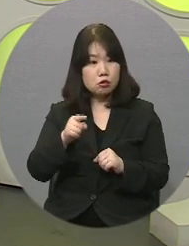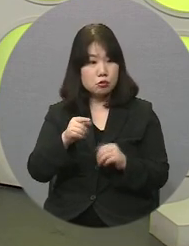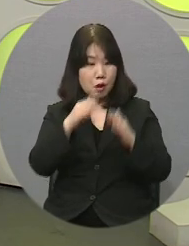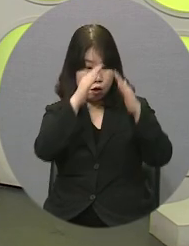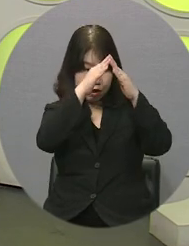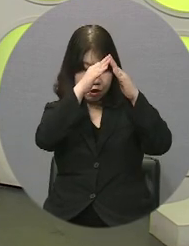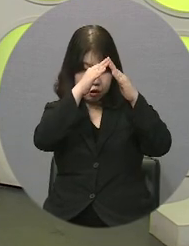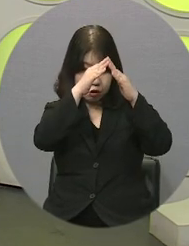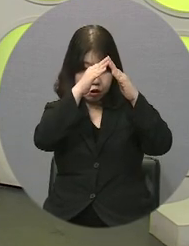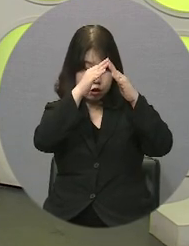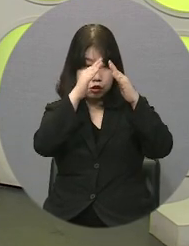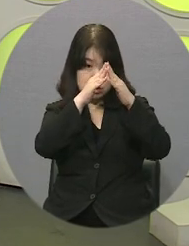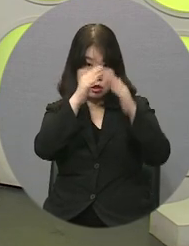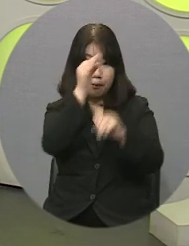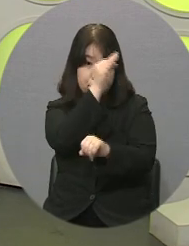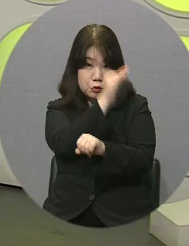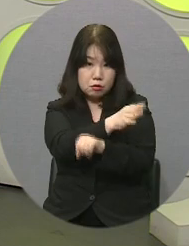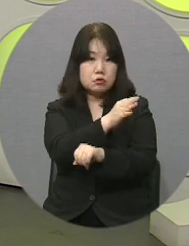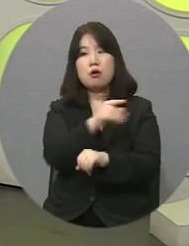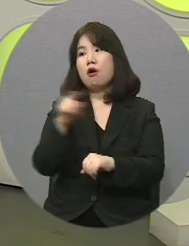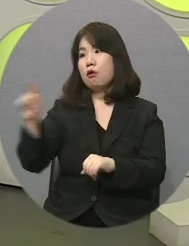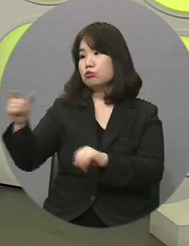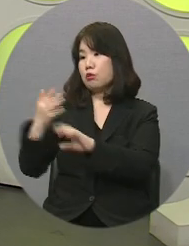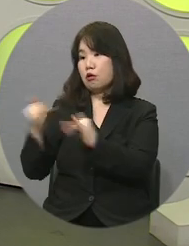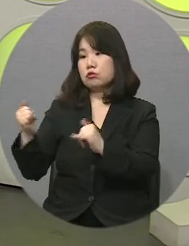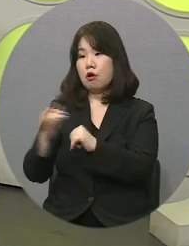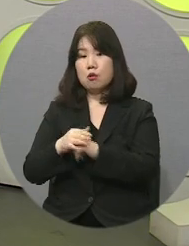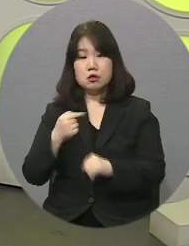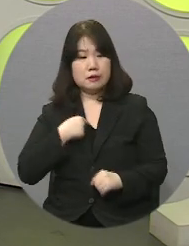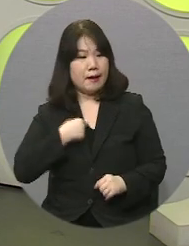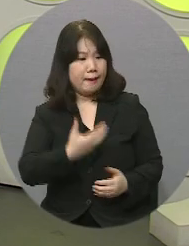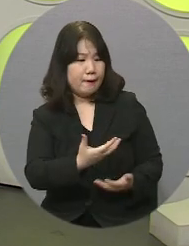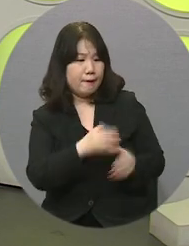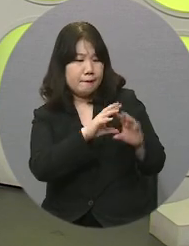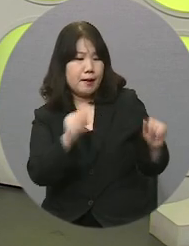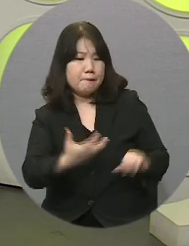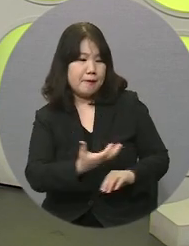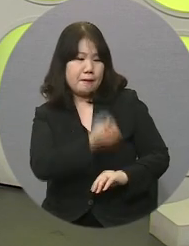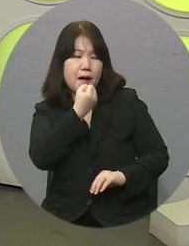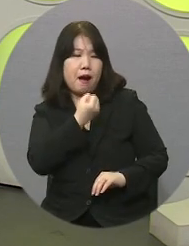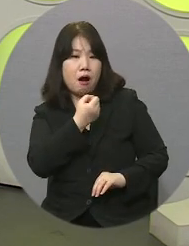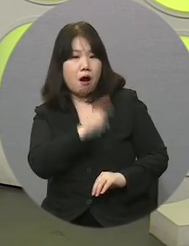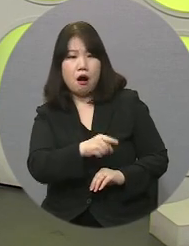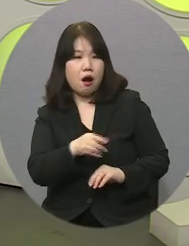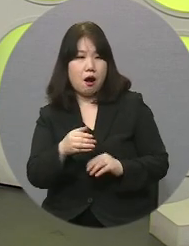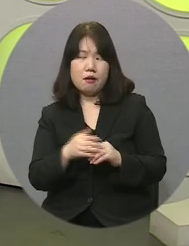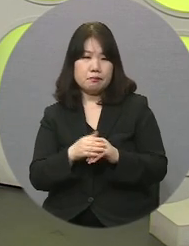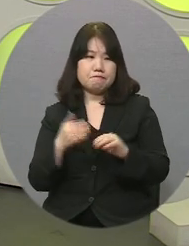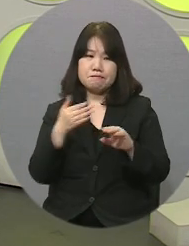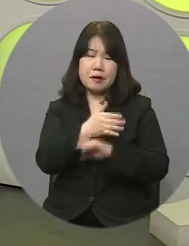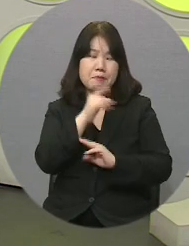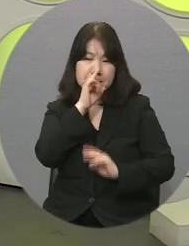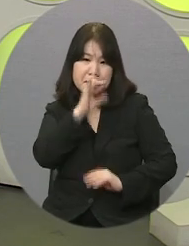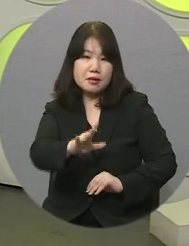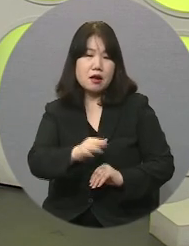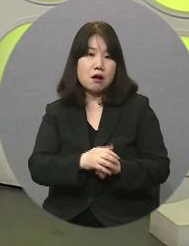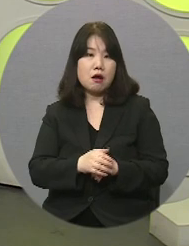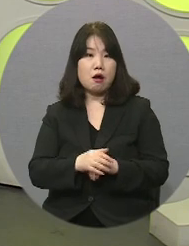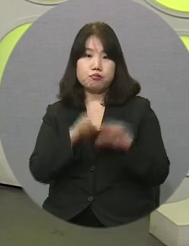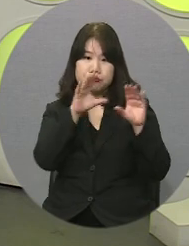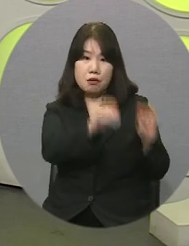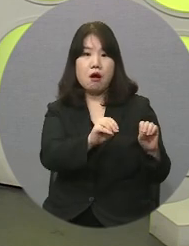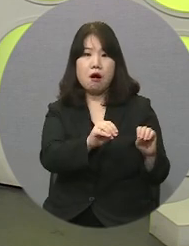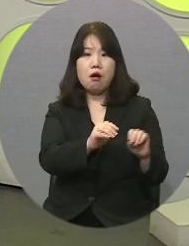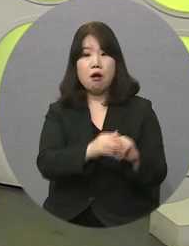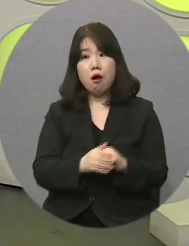샀는데 예 그 땅이 자기네 땅이라고 모찌 나서기가 또 뜨락에 암을 단어가 봐 오고 가버렸어요 예 그때 법적으로